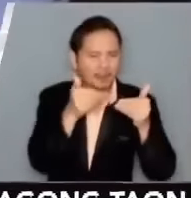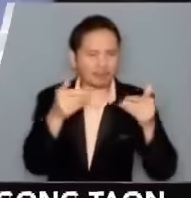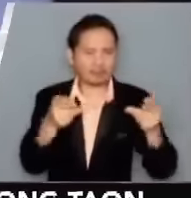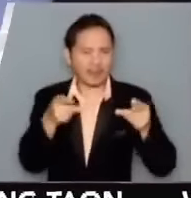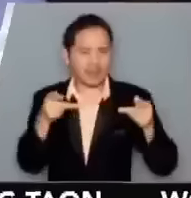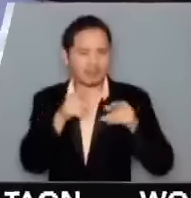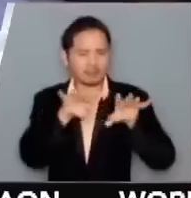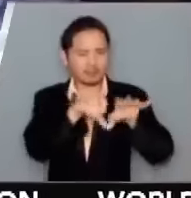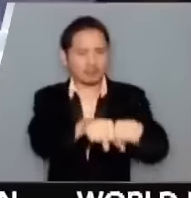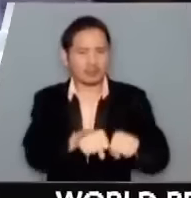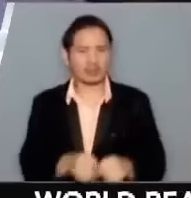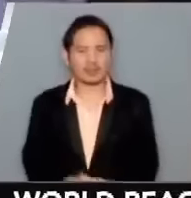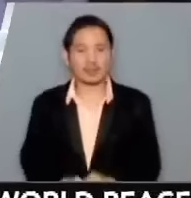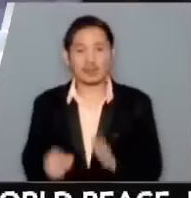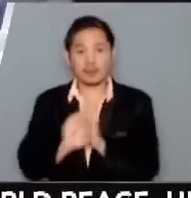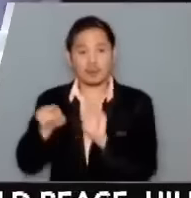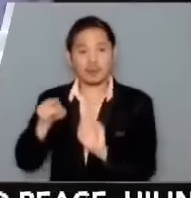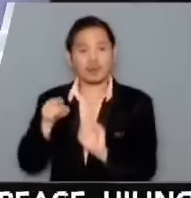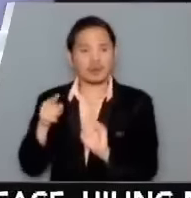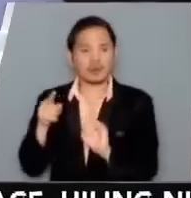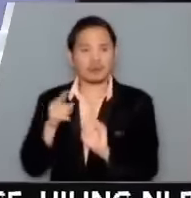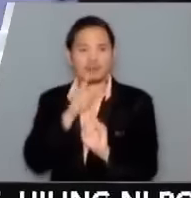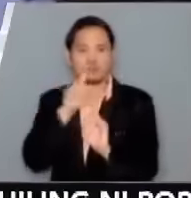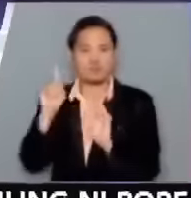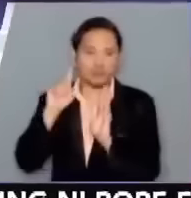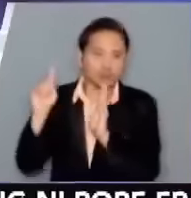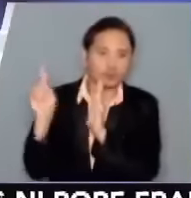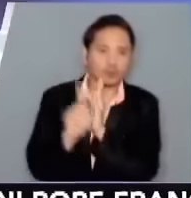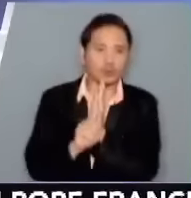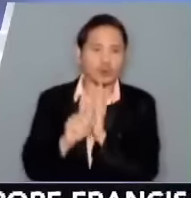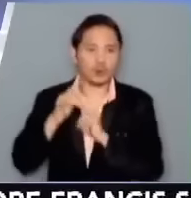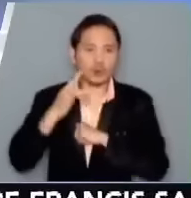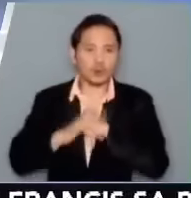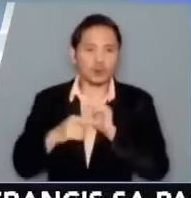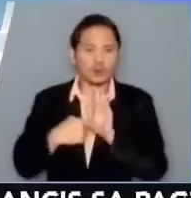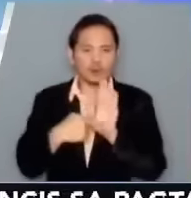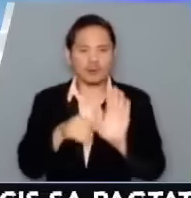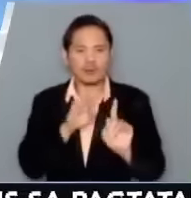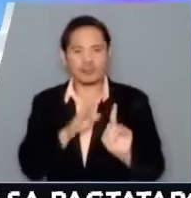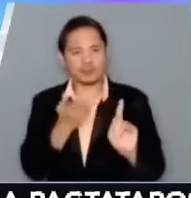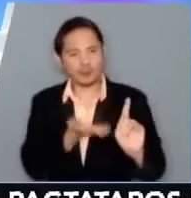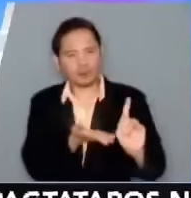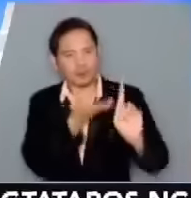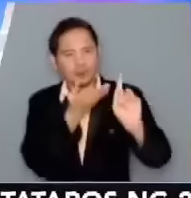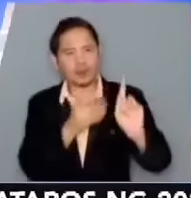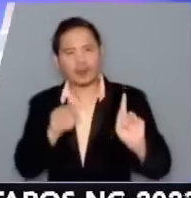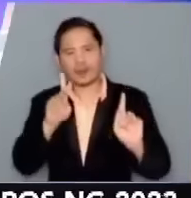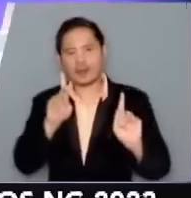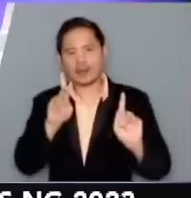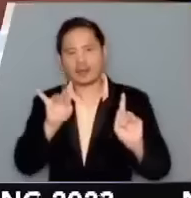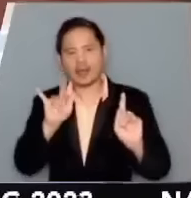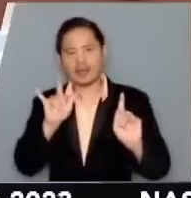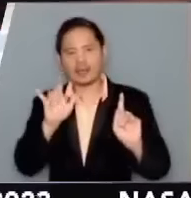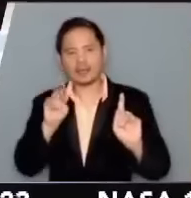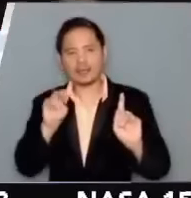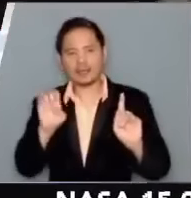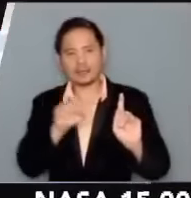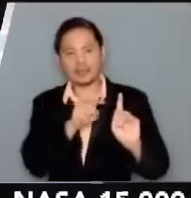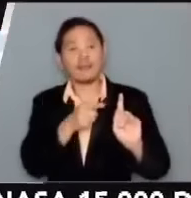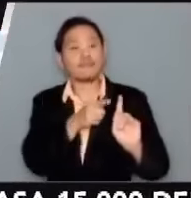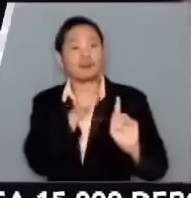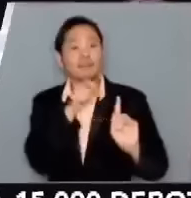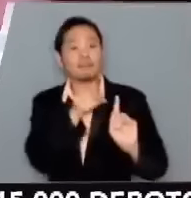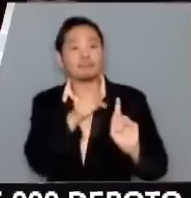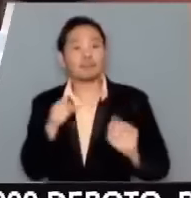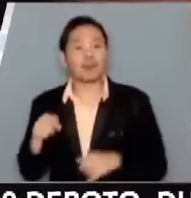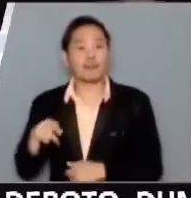nasa venue na para pumila at makita ang kanyang idol na si Kaylin Alcantara. Galing pa siyang Pampanga. Hindi pa po nakakapunta